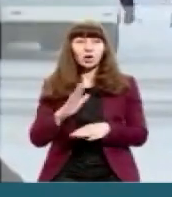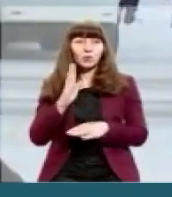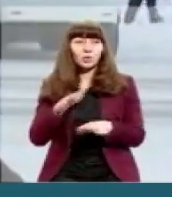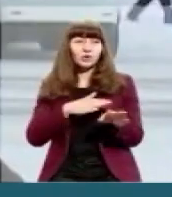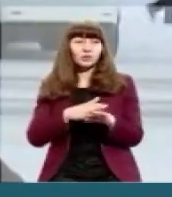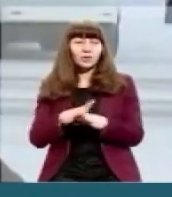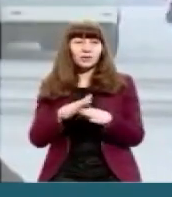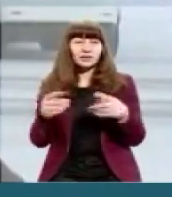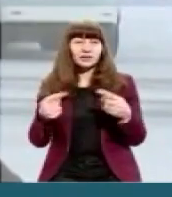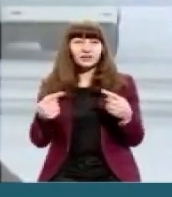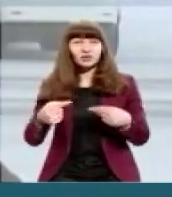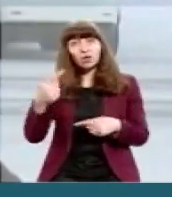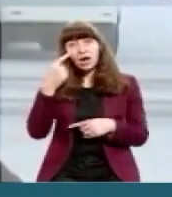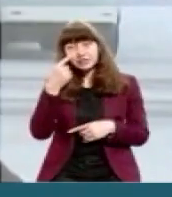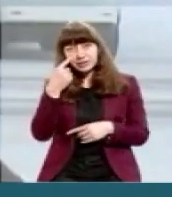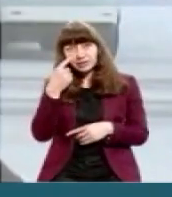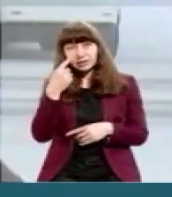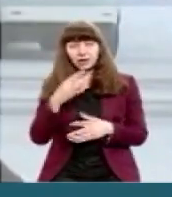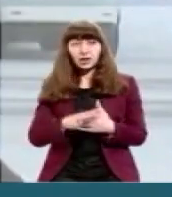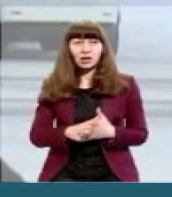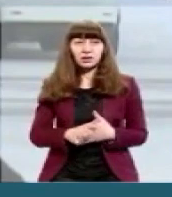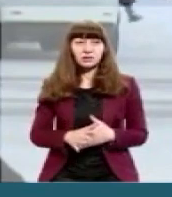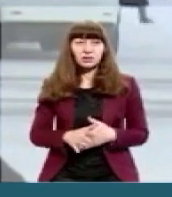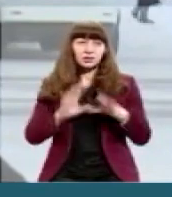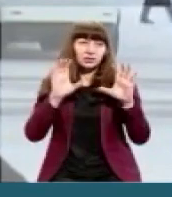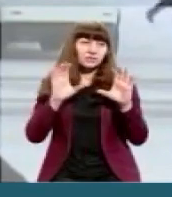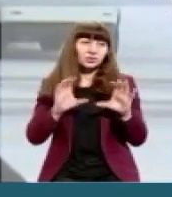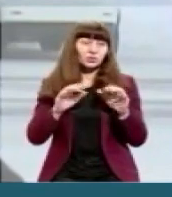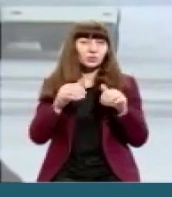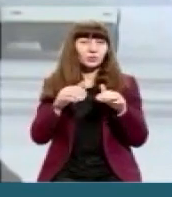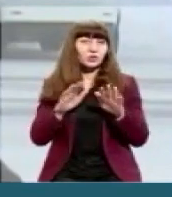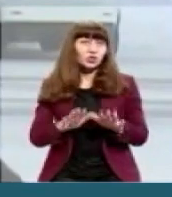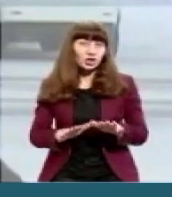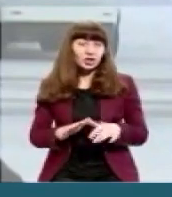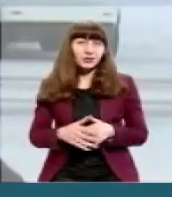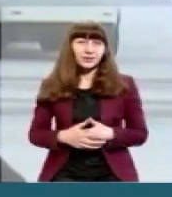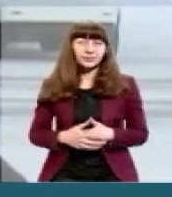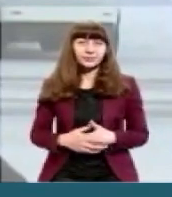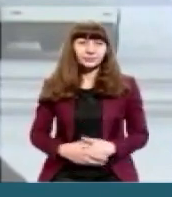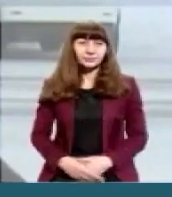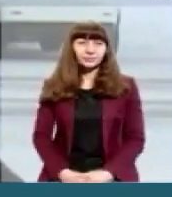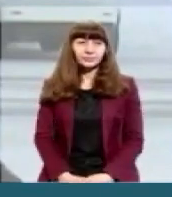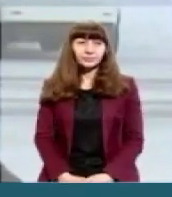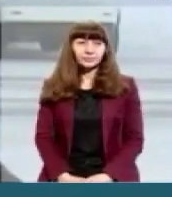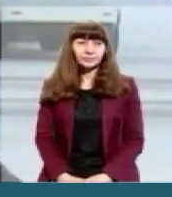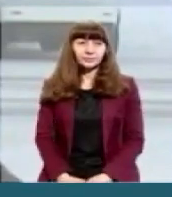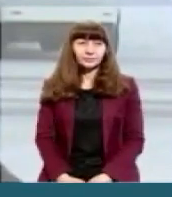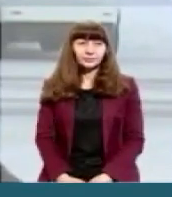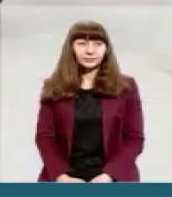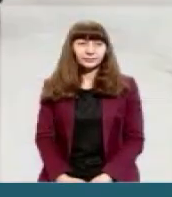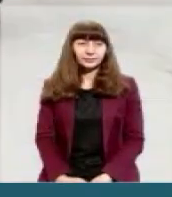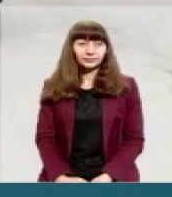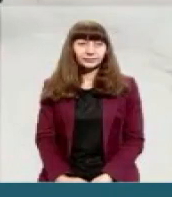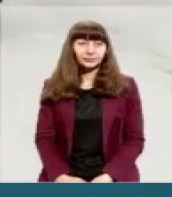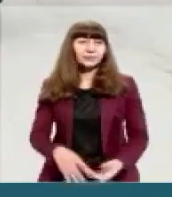проведена соответствующая оценка, и в правовом поле будут проведены уже выплаты по возмещению